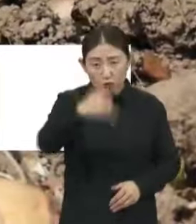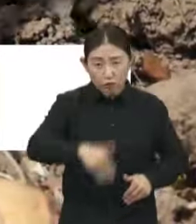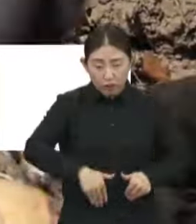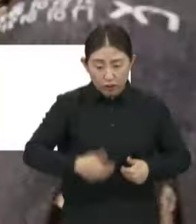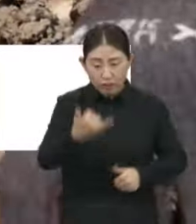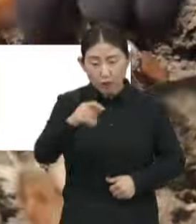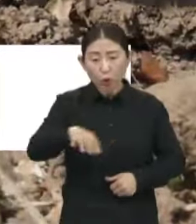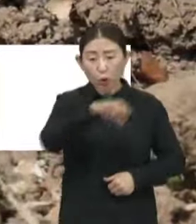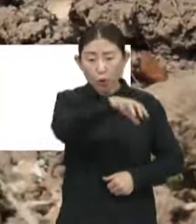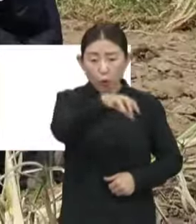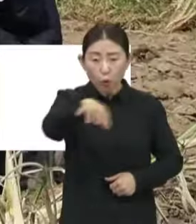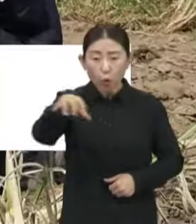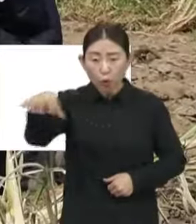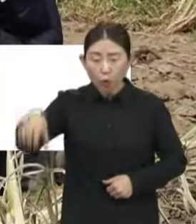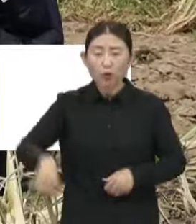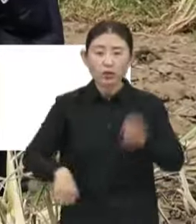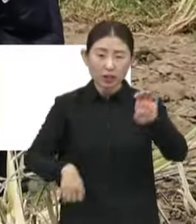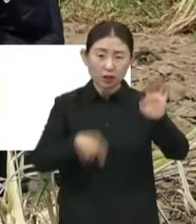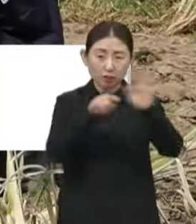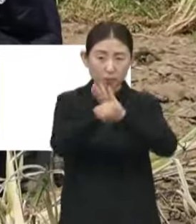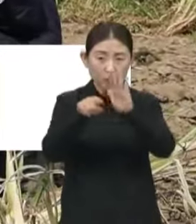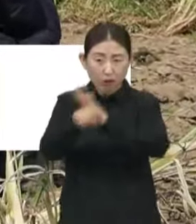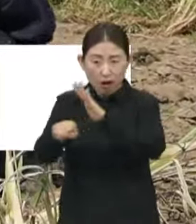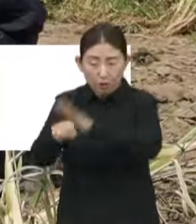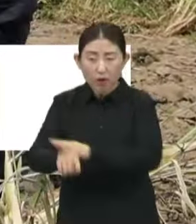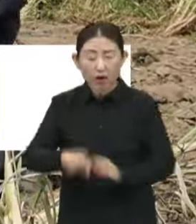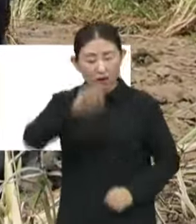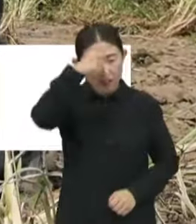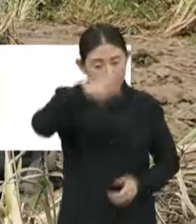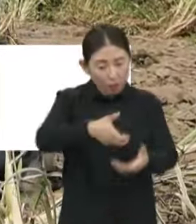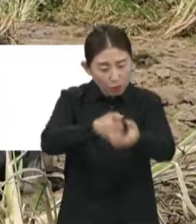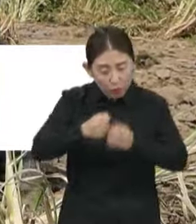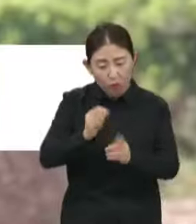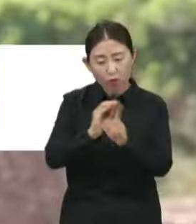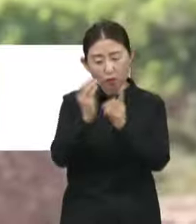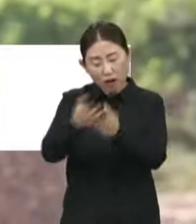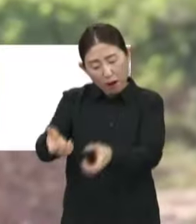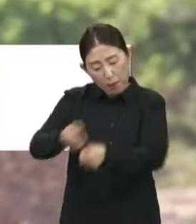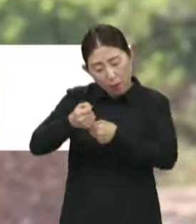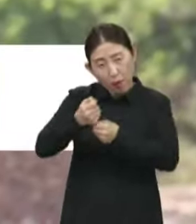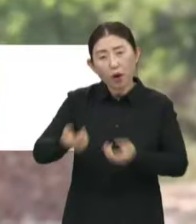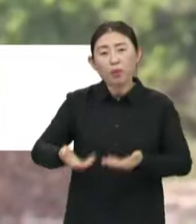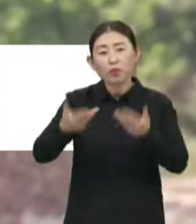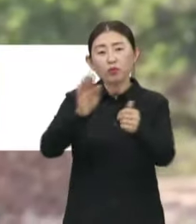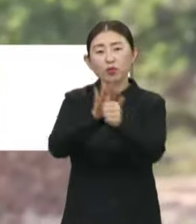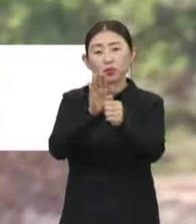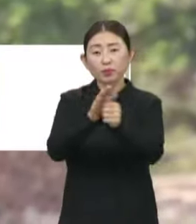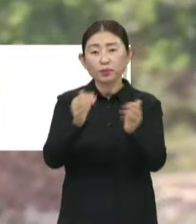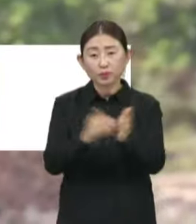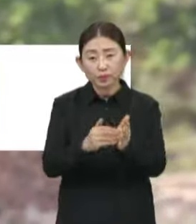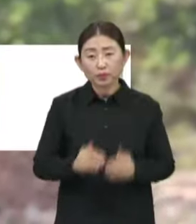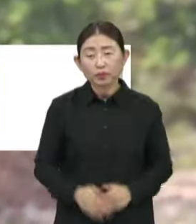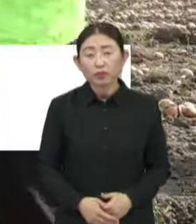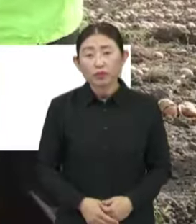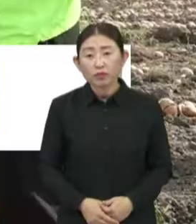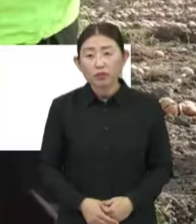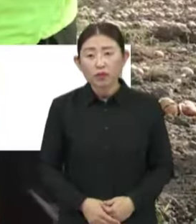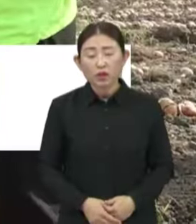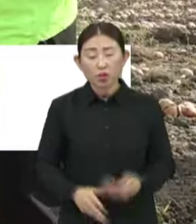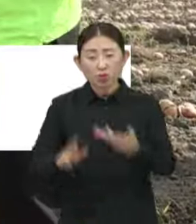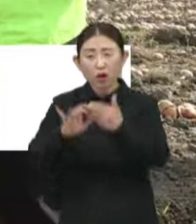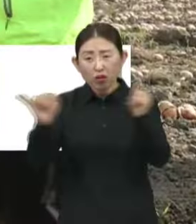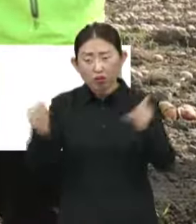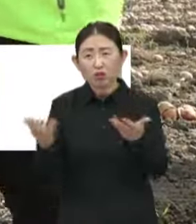충남과 세종 지역 농가 40여 곳을 찾아 양파와 마늘 수확을 돕는 등 봉사활동을 펼쳤습니다. 농협은